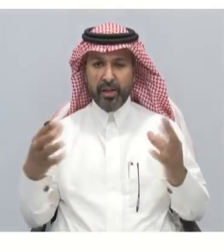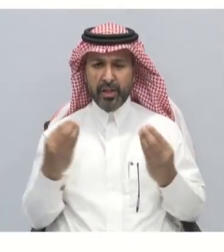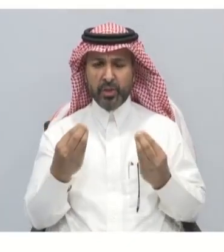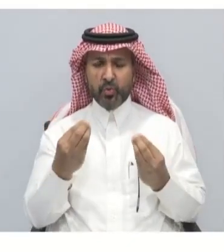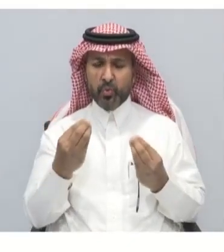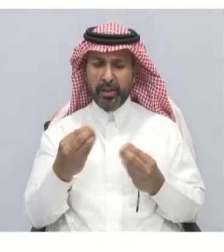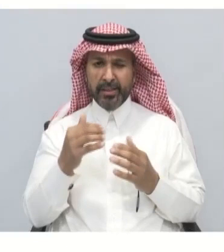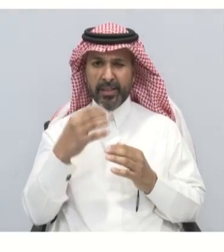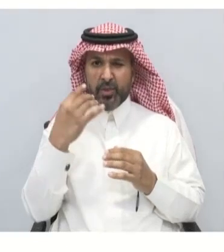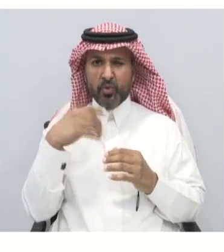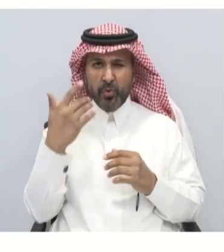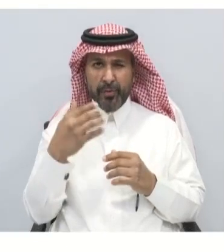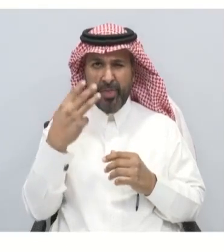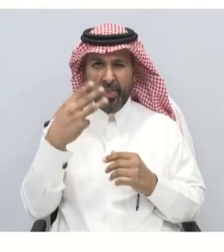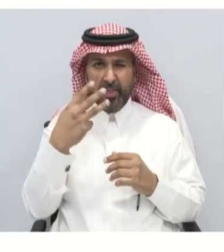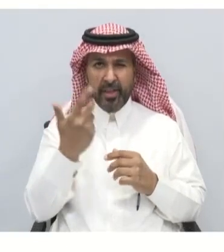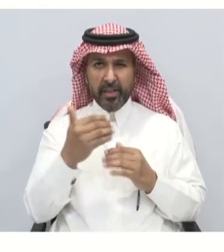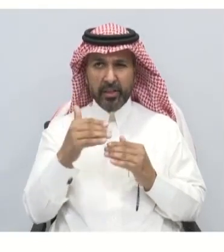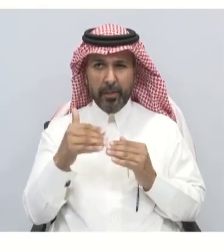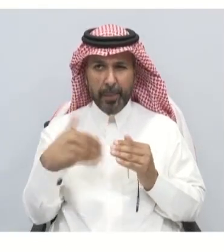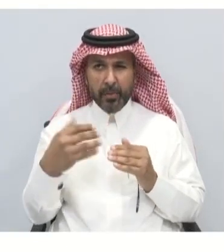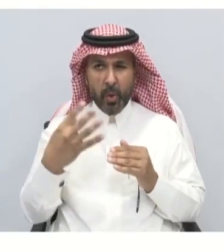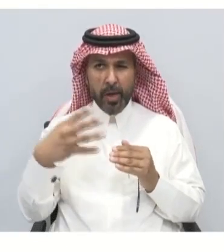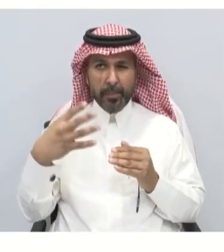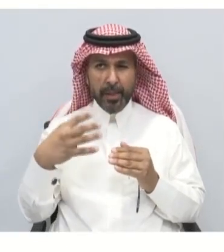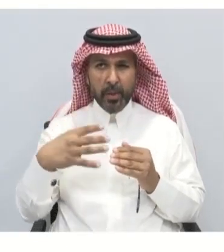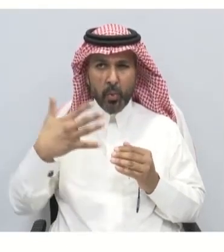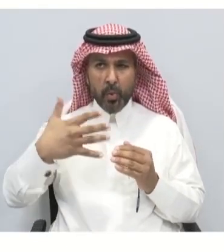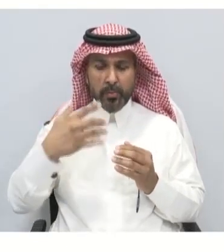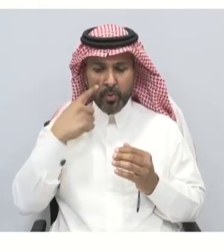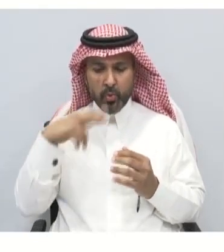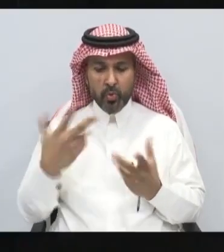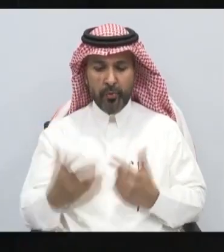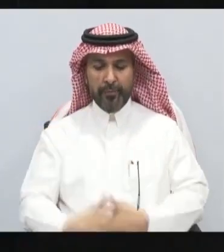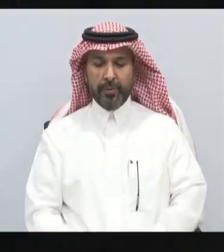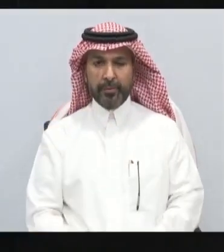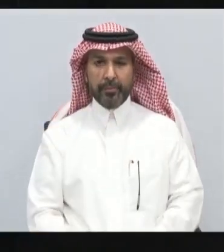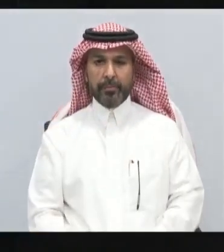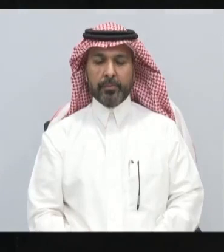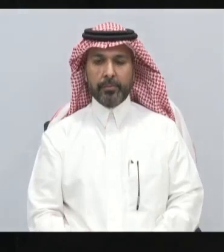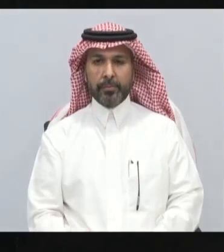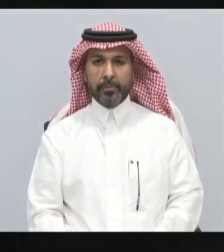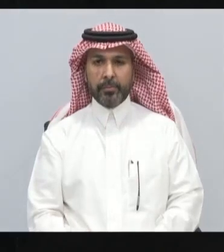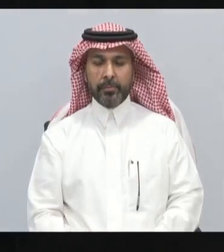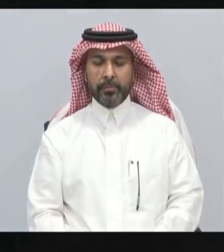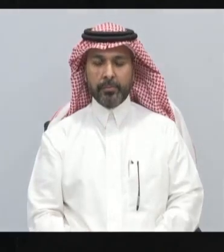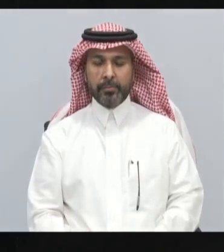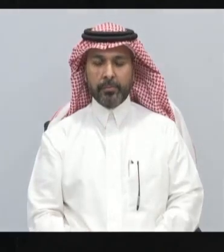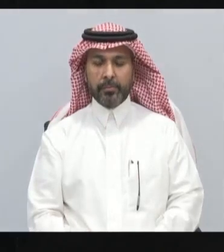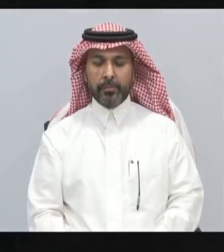نزيد يعني الان زدنا 20 ورقه انتقلنا من يعني زاد المبلغ 10 ريالات طيب هل